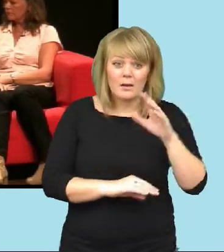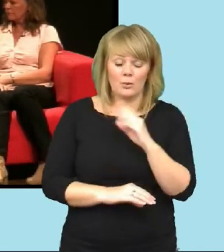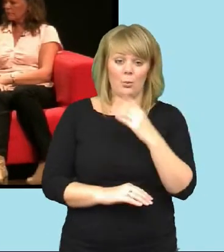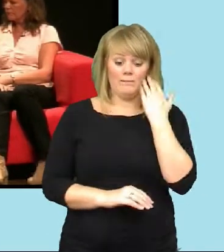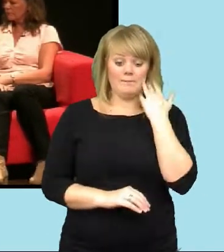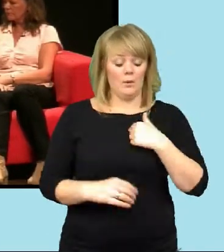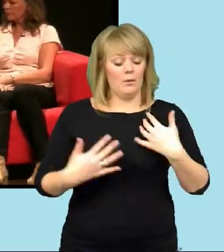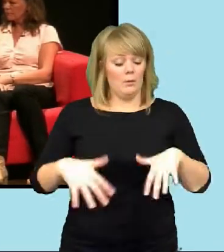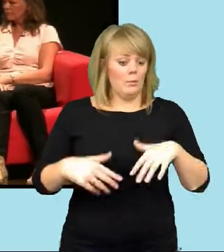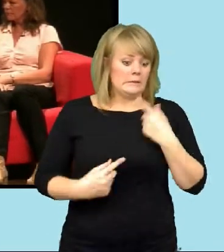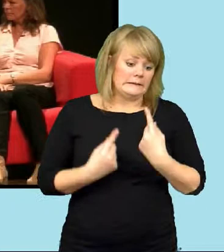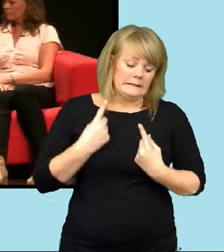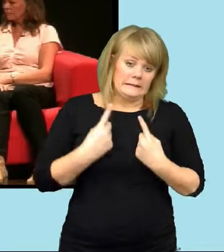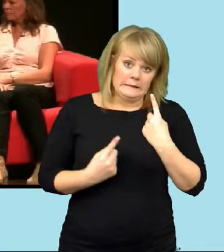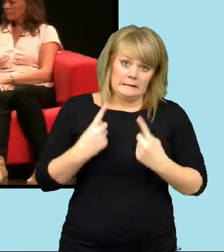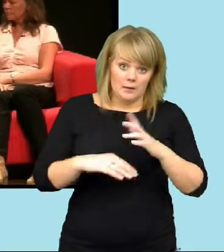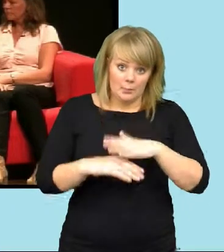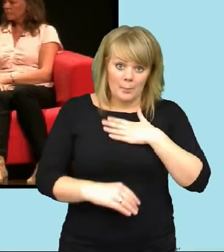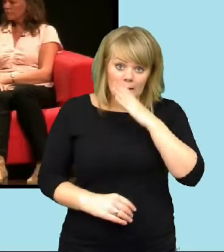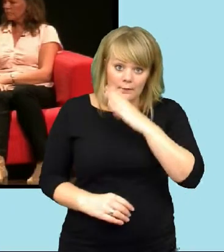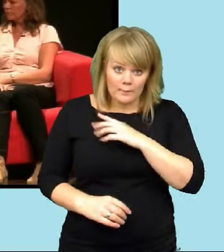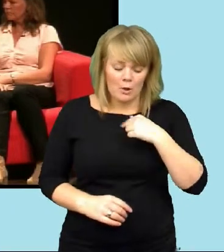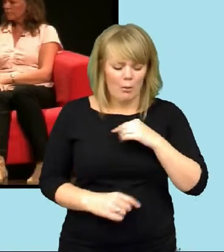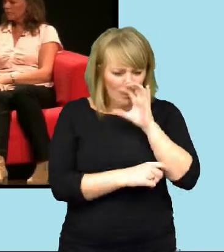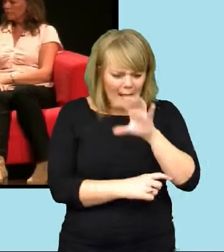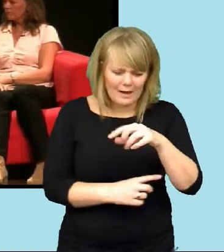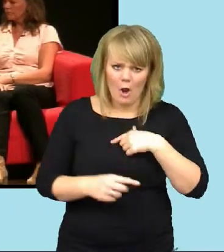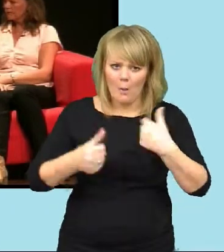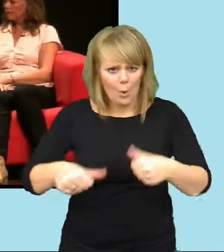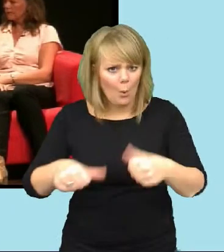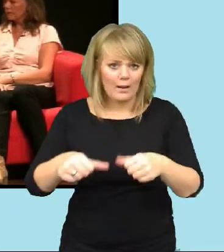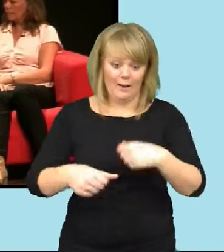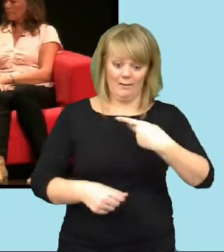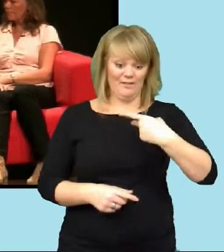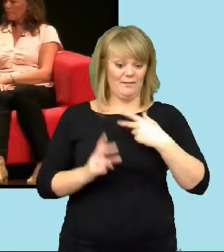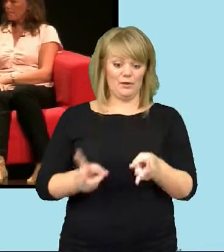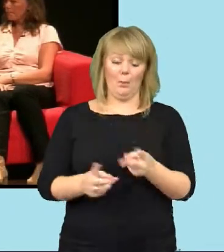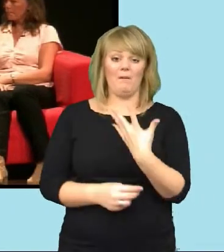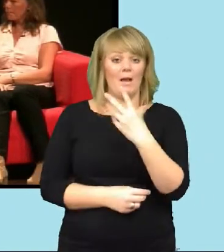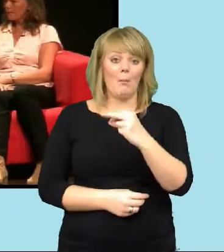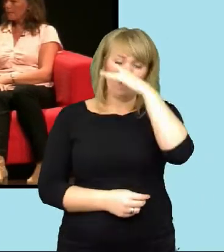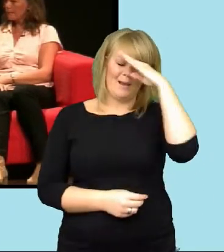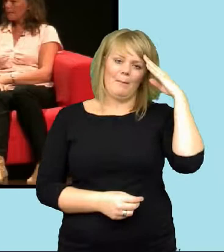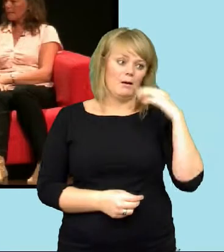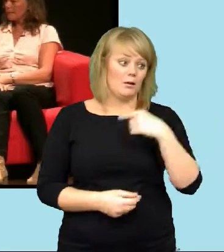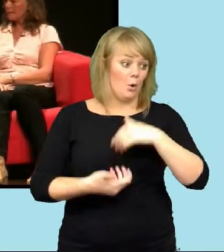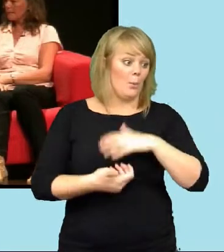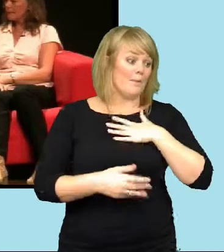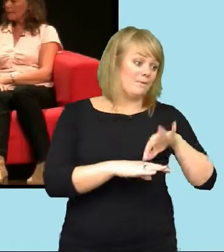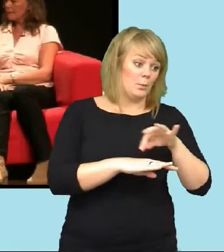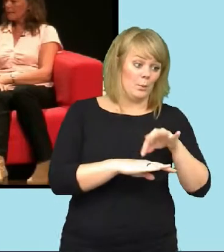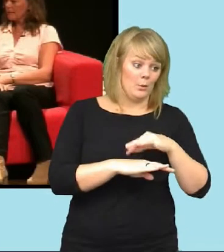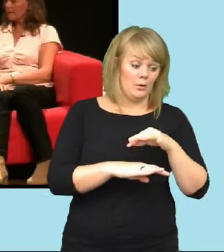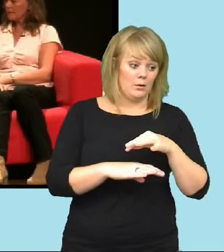oerhört irriterad på min dotter och vi skällde och bråkade som två femåringar, som min fru, men alltså, det var